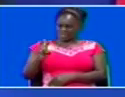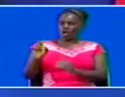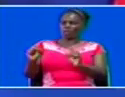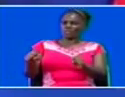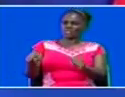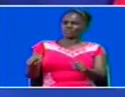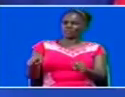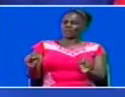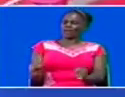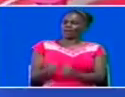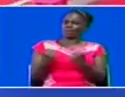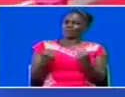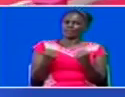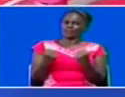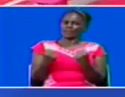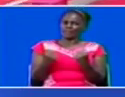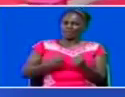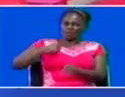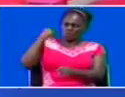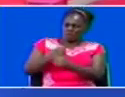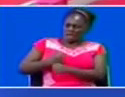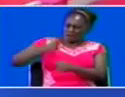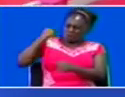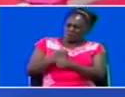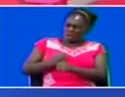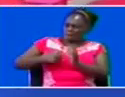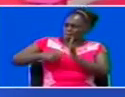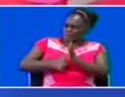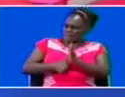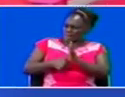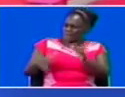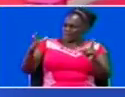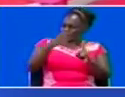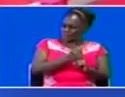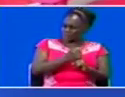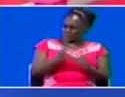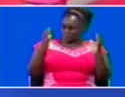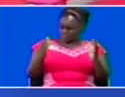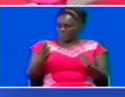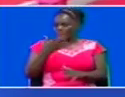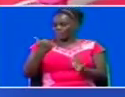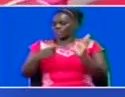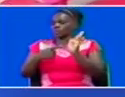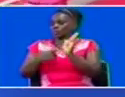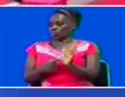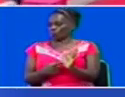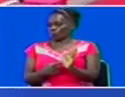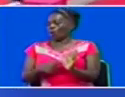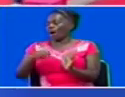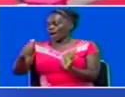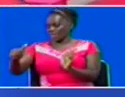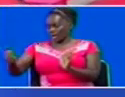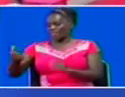inawezekana. Yes. She has worked this hard. She has reached this far. We need to show the rest of